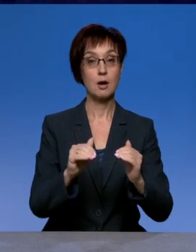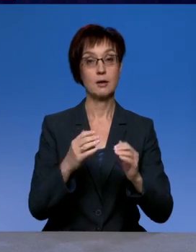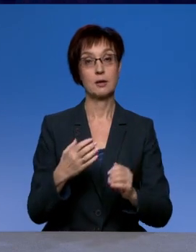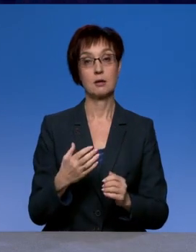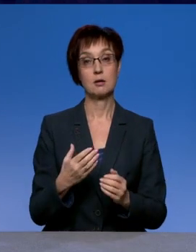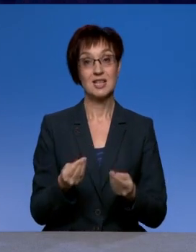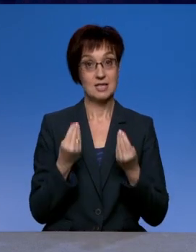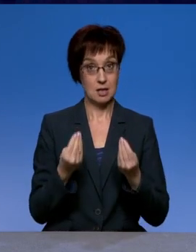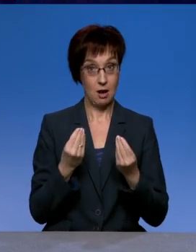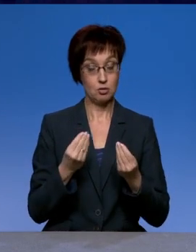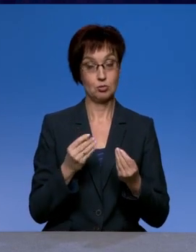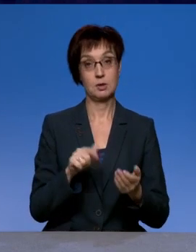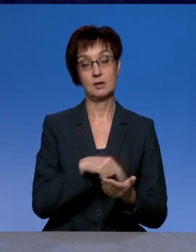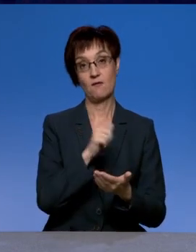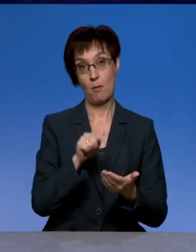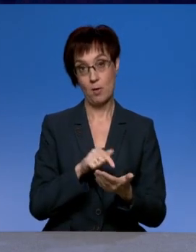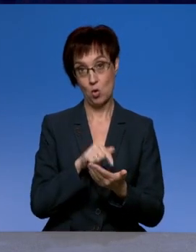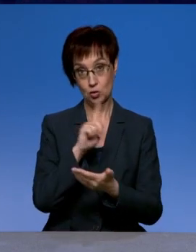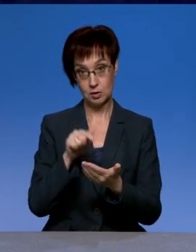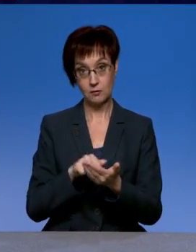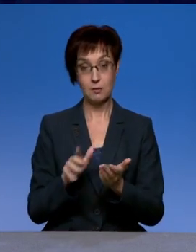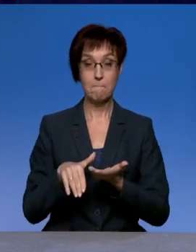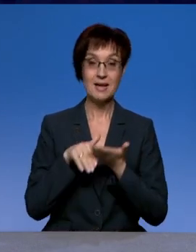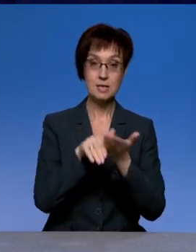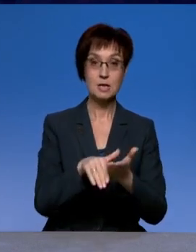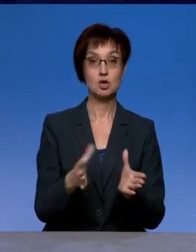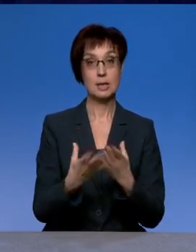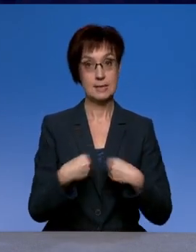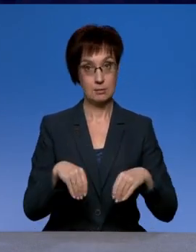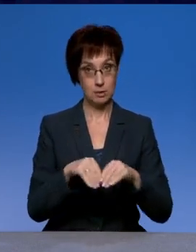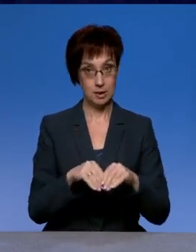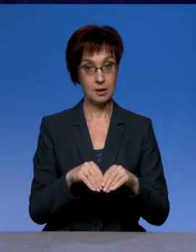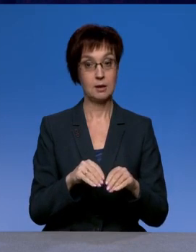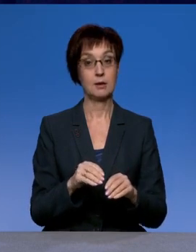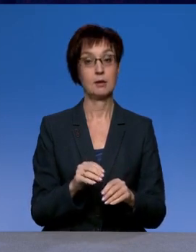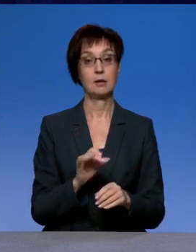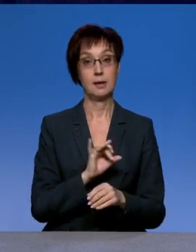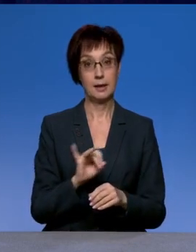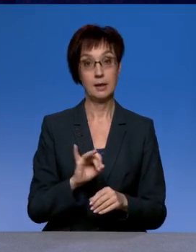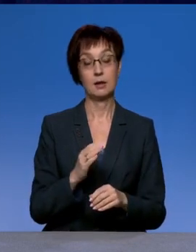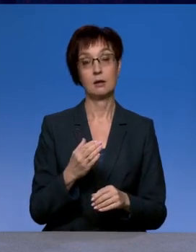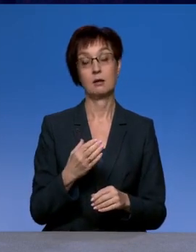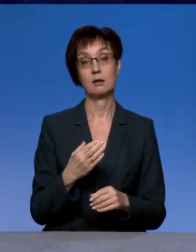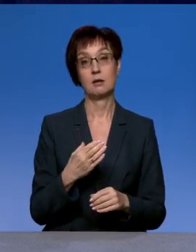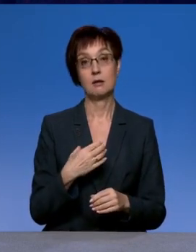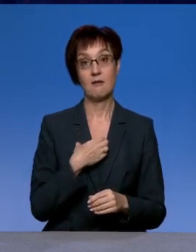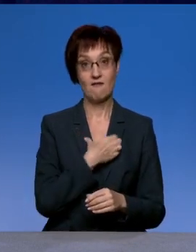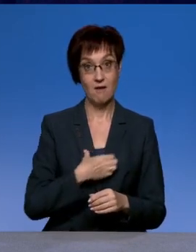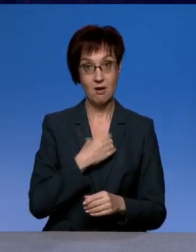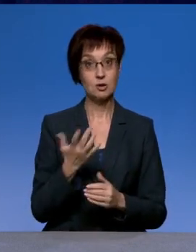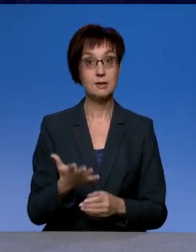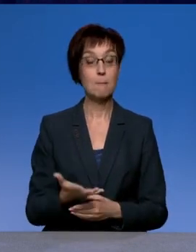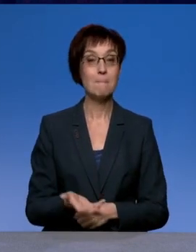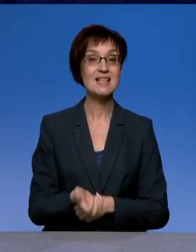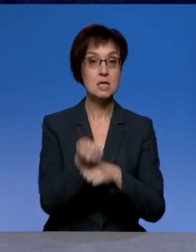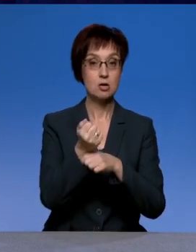вопросов, связанных с поддержкой семьи и в целом значимость поддержки детей обоими